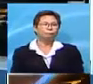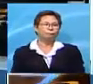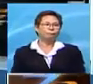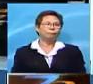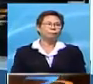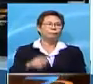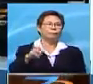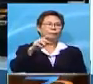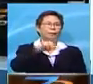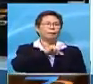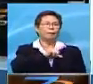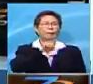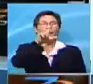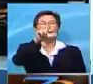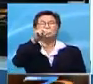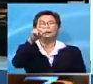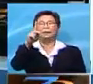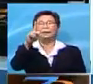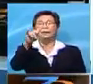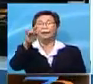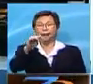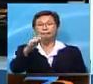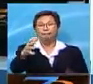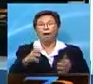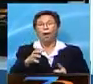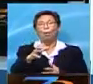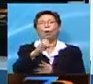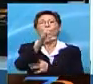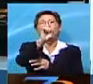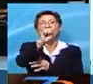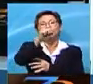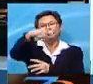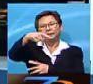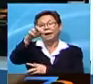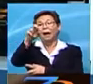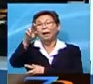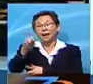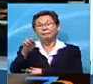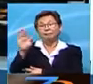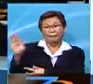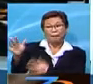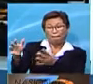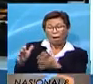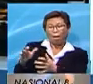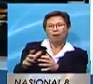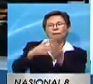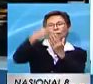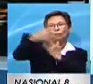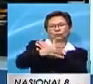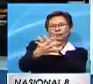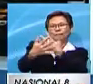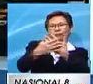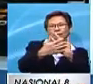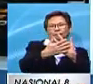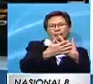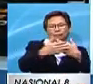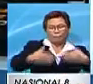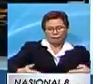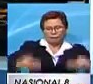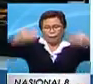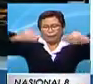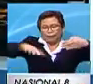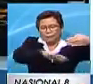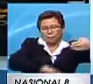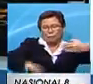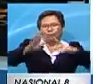Lembaga Kemajuan Ikan Malaysia LKIM mahu Suruhanjaya Pencegahan Rasuah SPRM menyiasat projek penambakan di sekitar Pulau Pinang